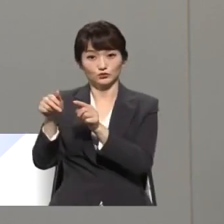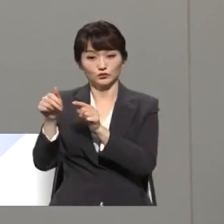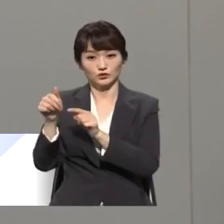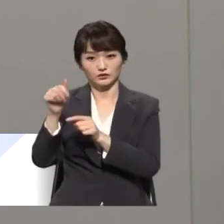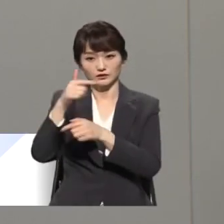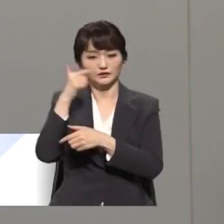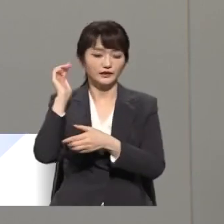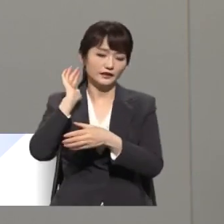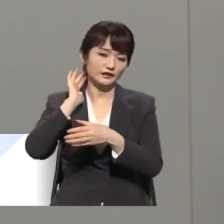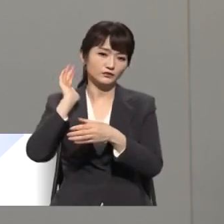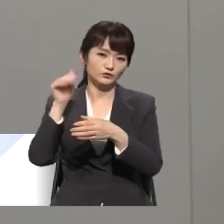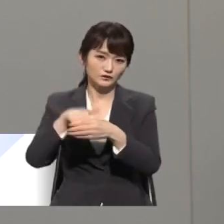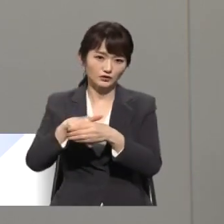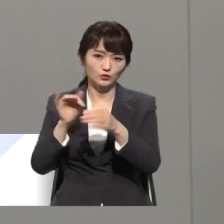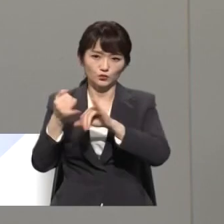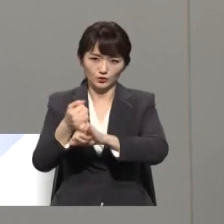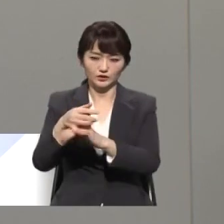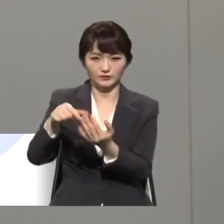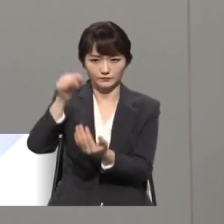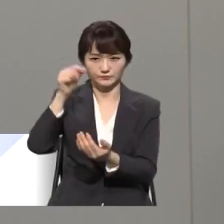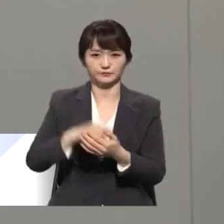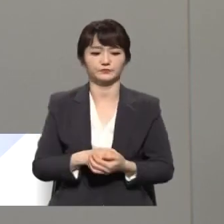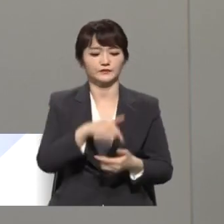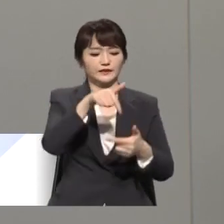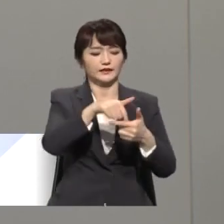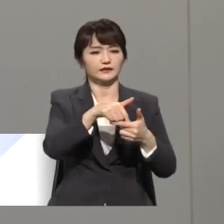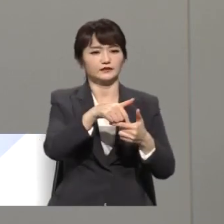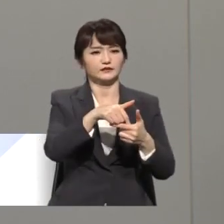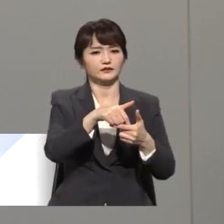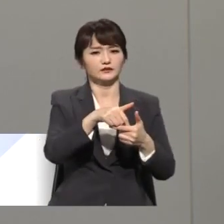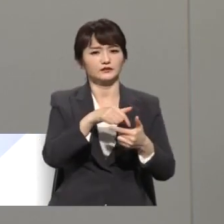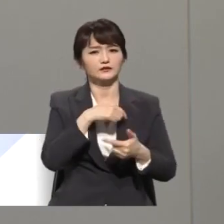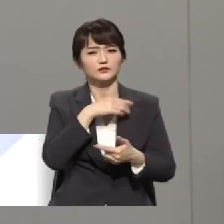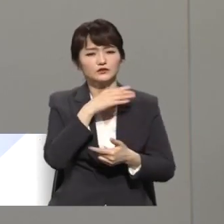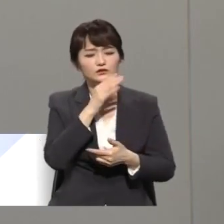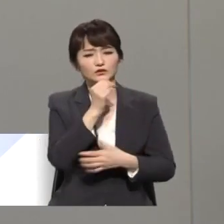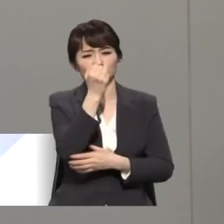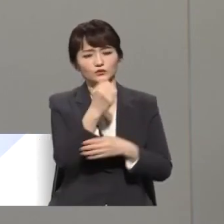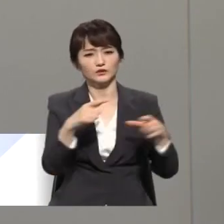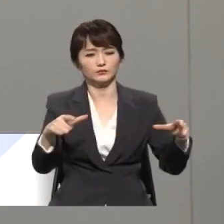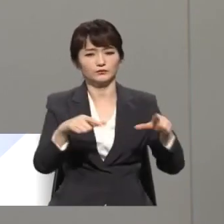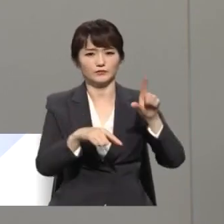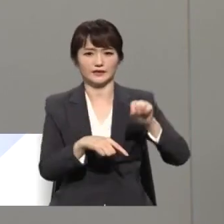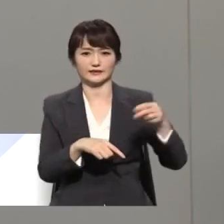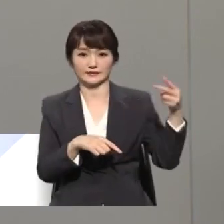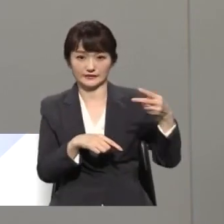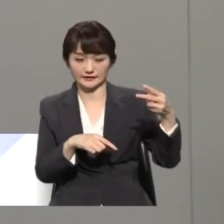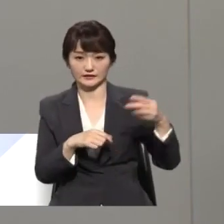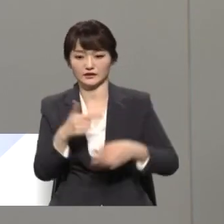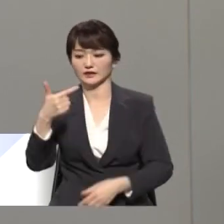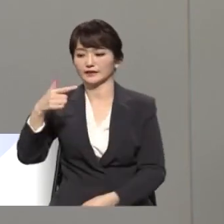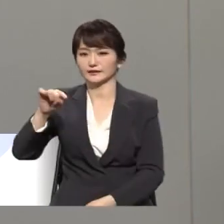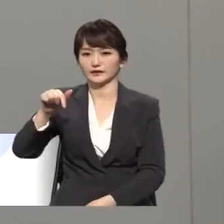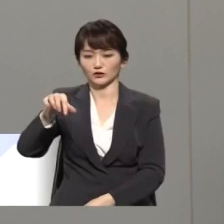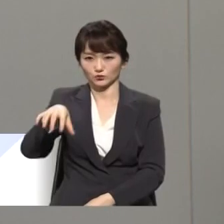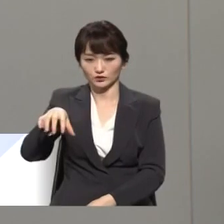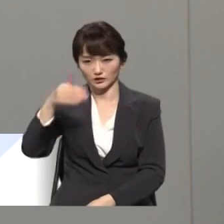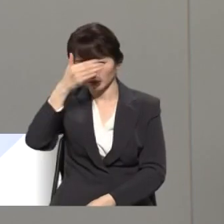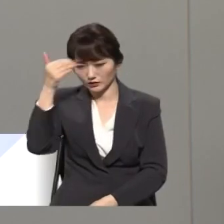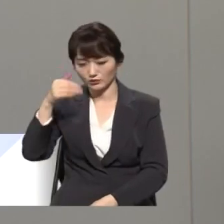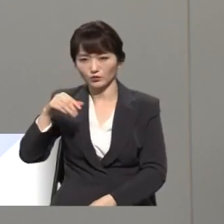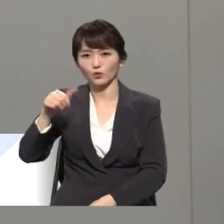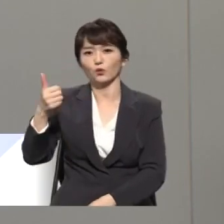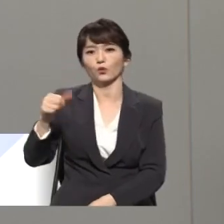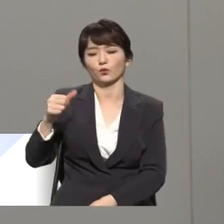채택했습니다 강남 불용 마을의 12,000 3배 와 내곡동 청년 아파트 5만 호 추가